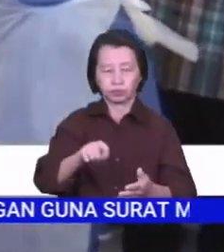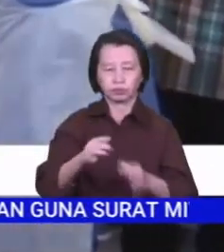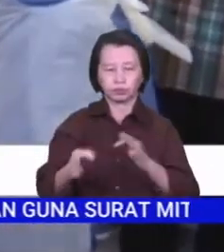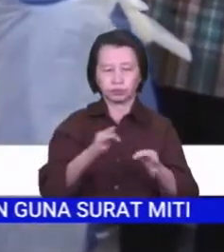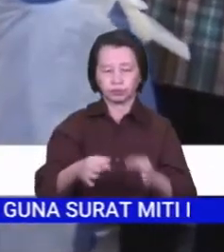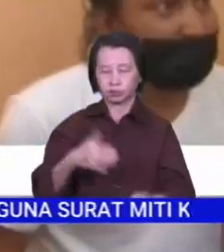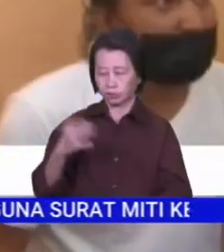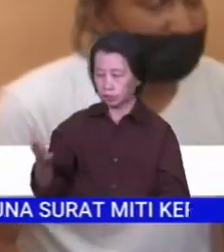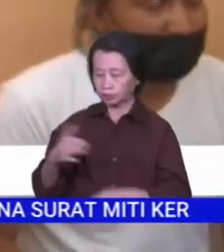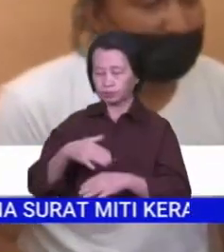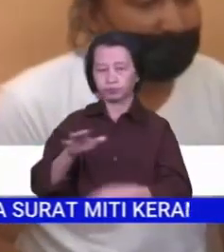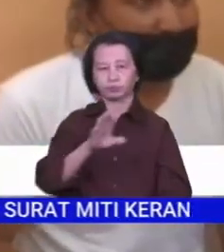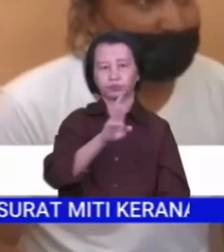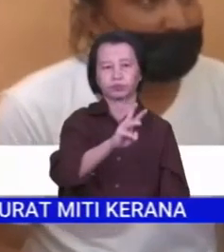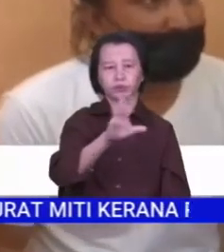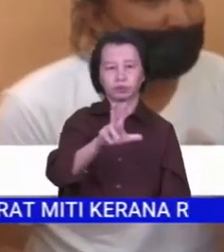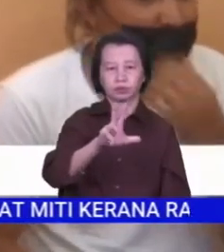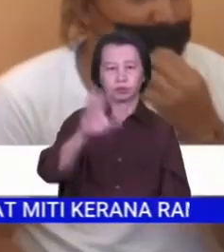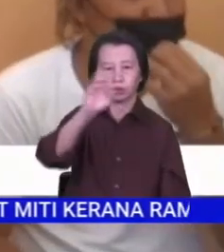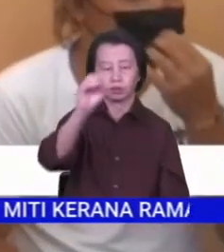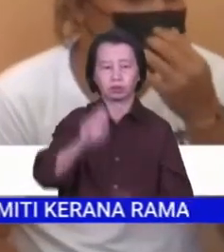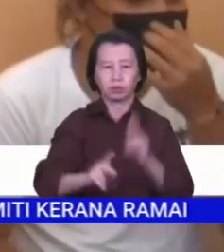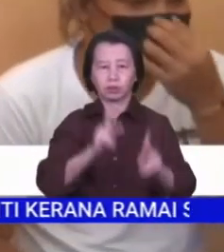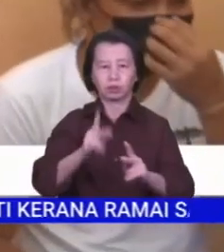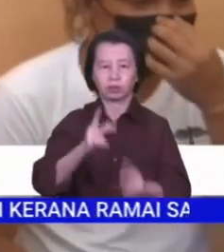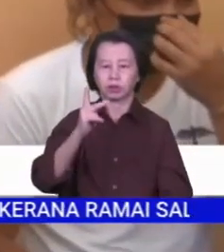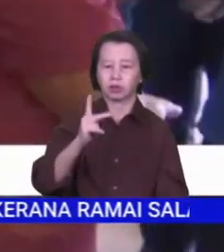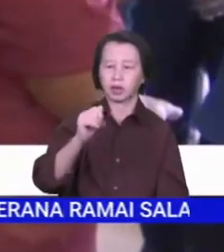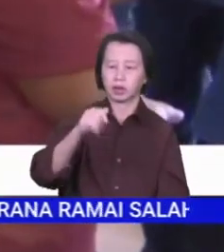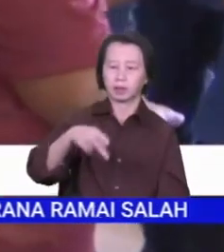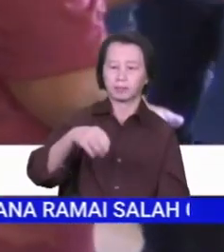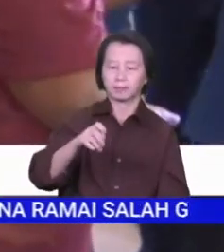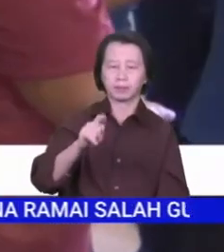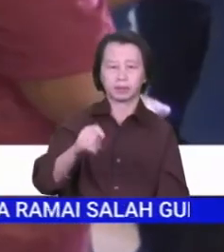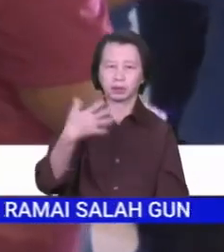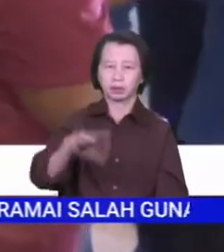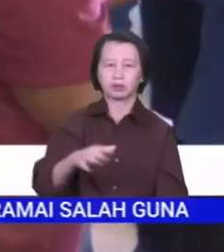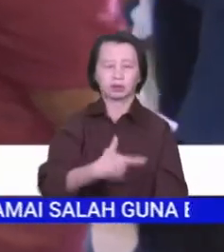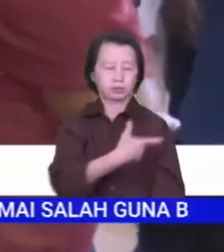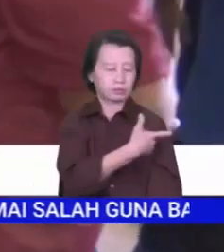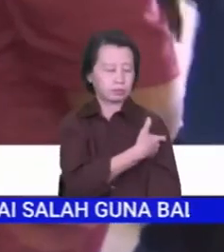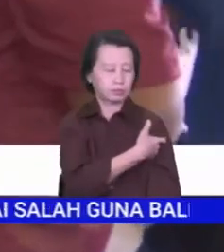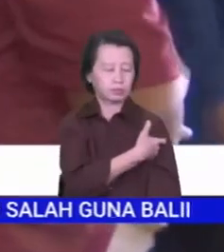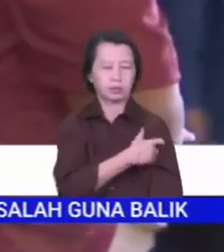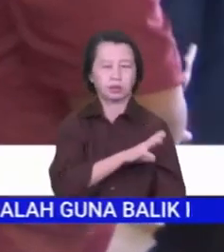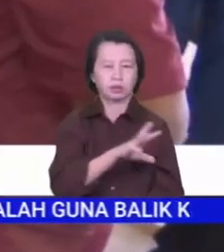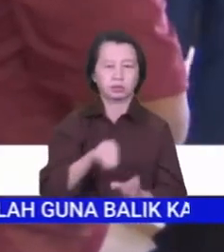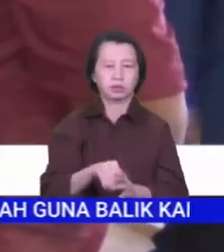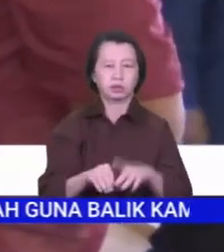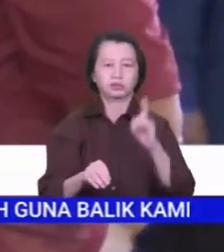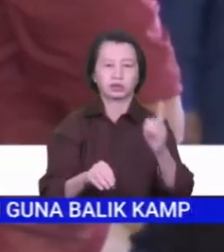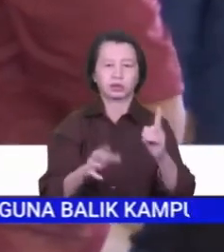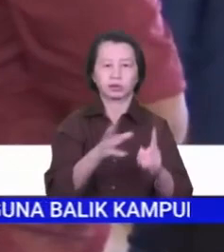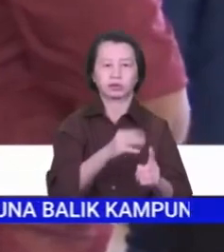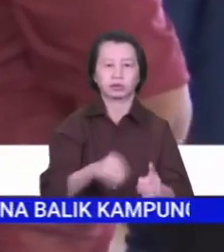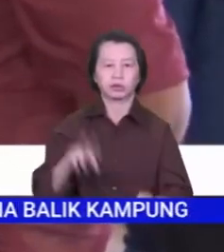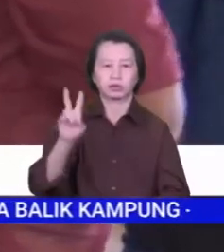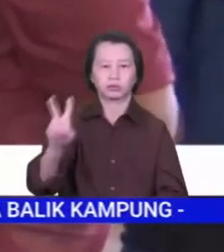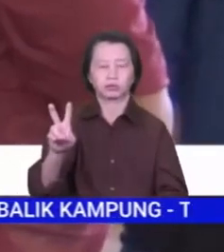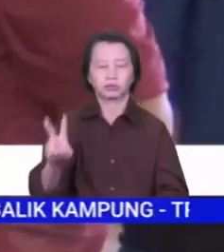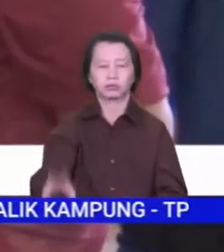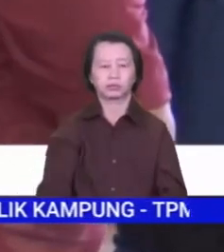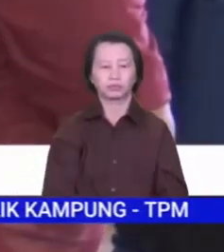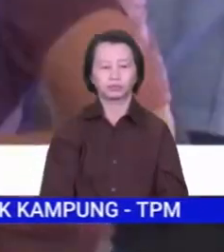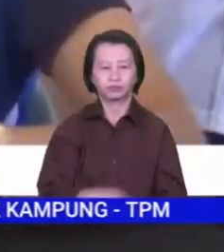Jelas beliau, lebih 63% penduduk Kapit telah diberikan suntikan vaksin merangkumi dos 1 dan dos